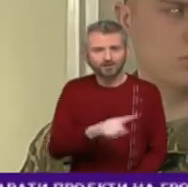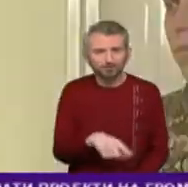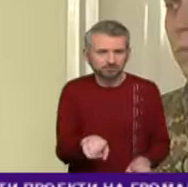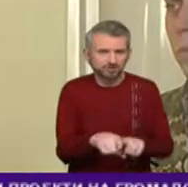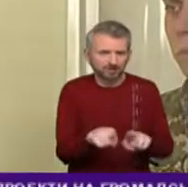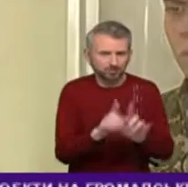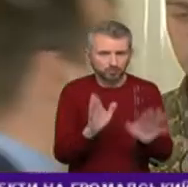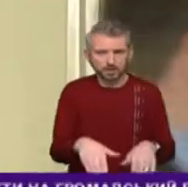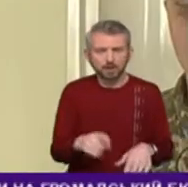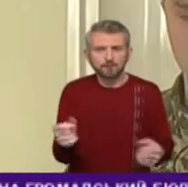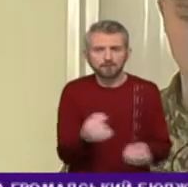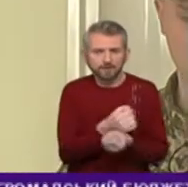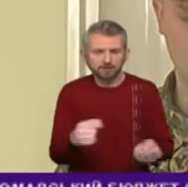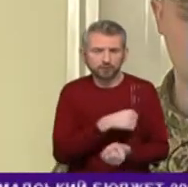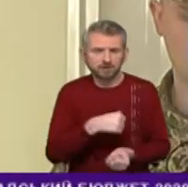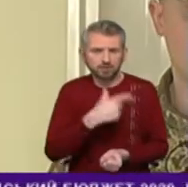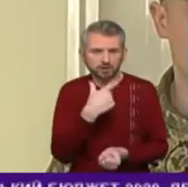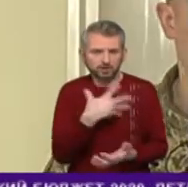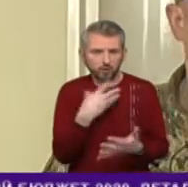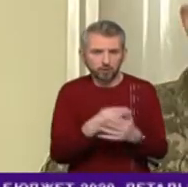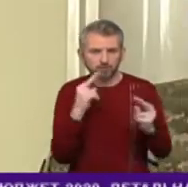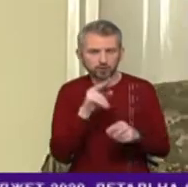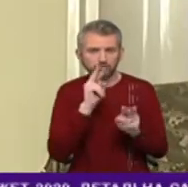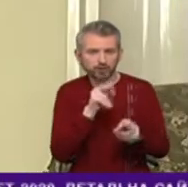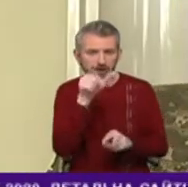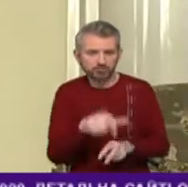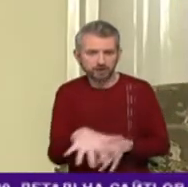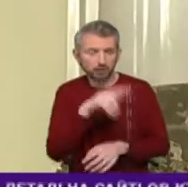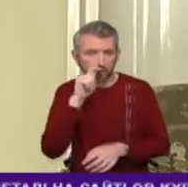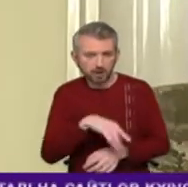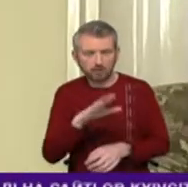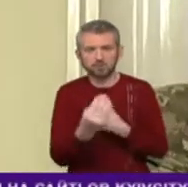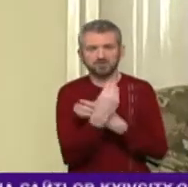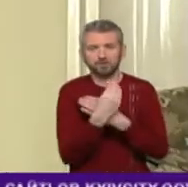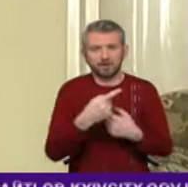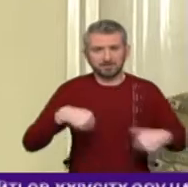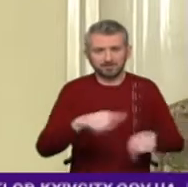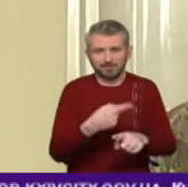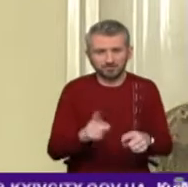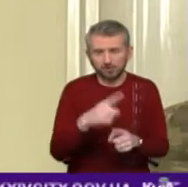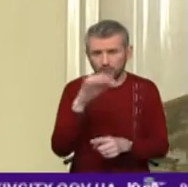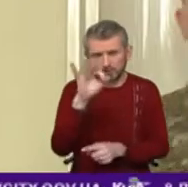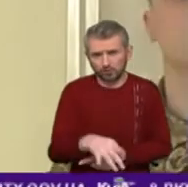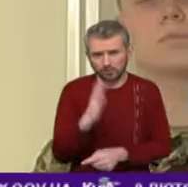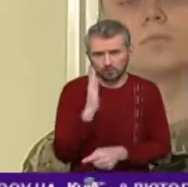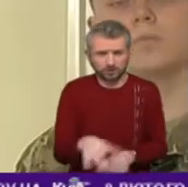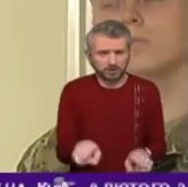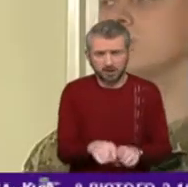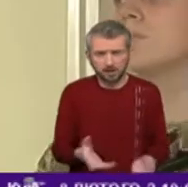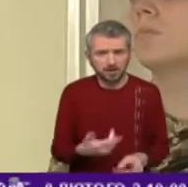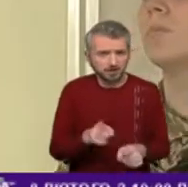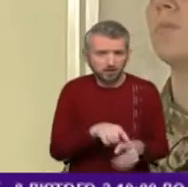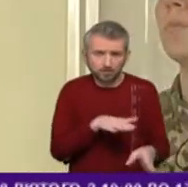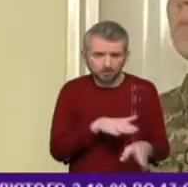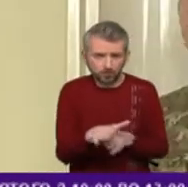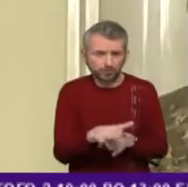прислали. Підірвуть вони самі свого спостерігача на території України, звинуватять в цьому нас, це 100% таке відбудеться, це